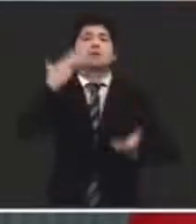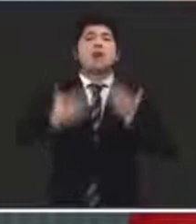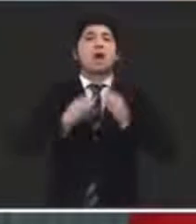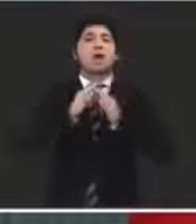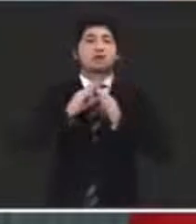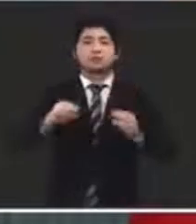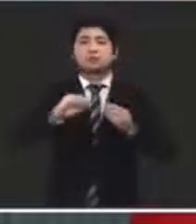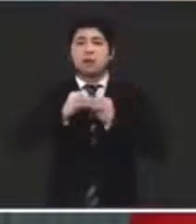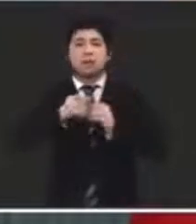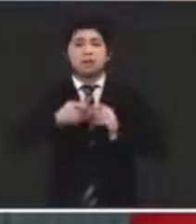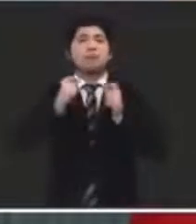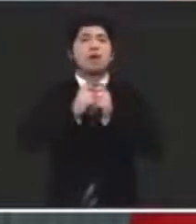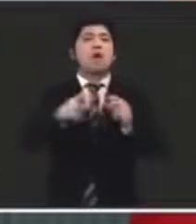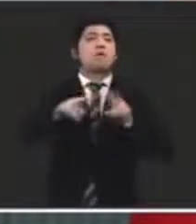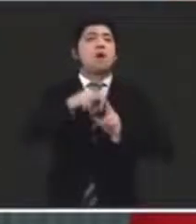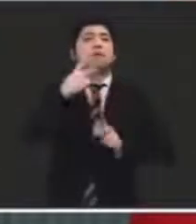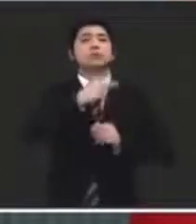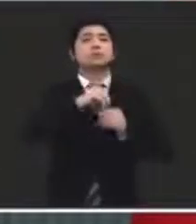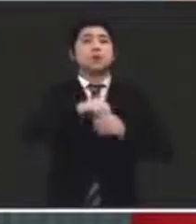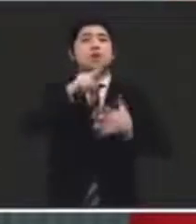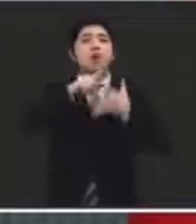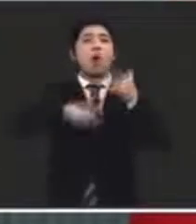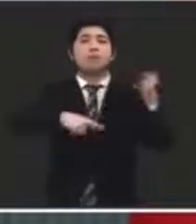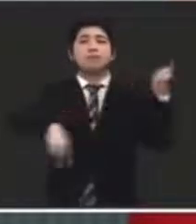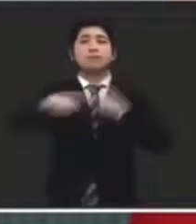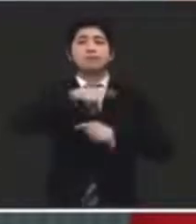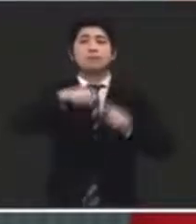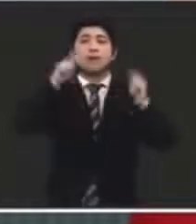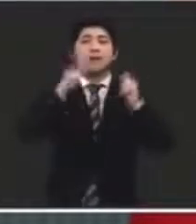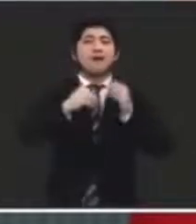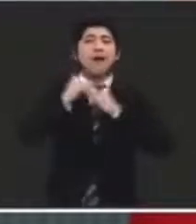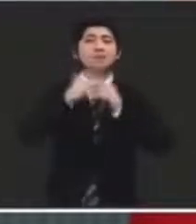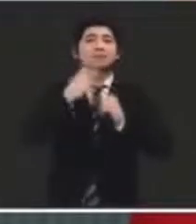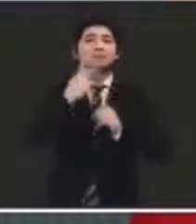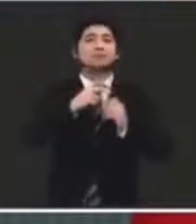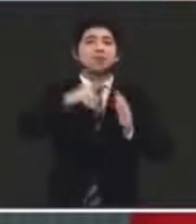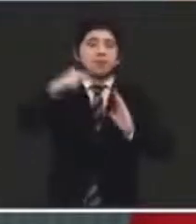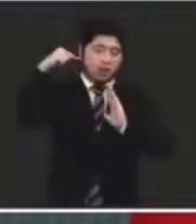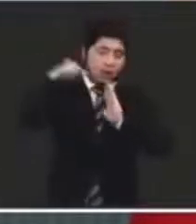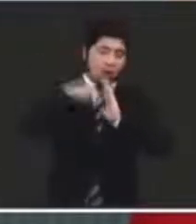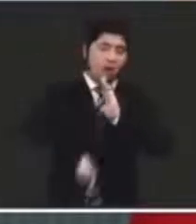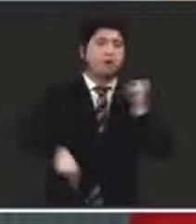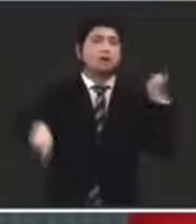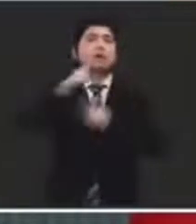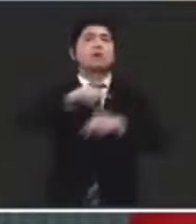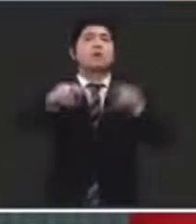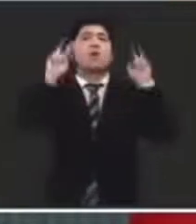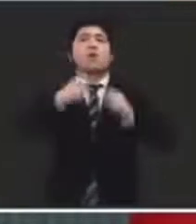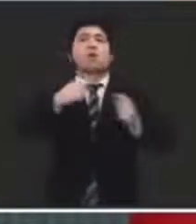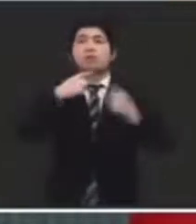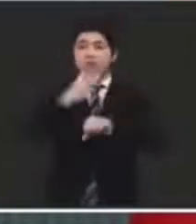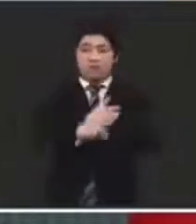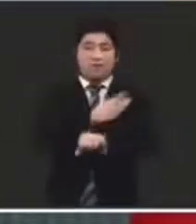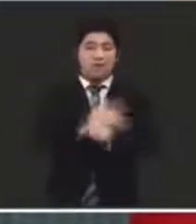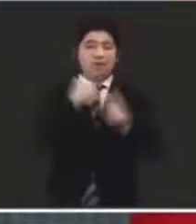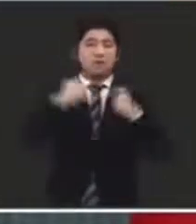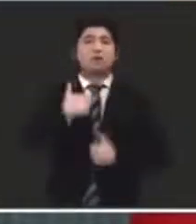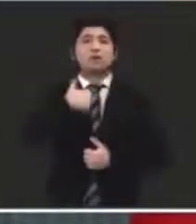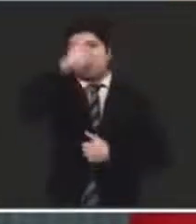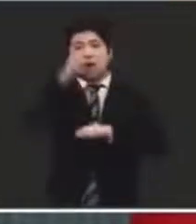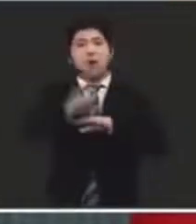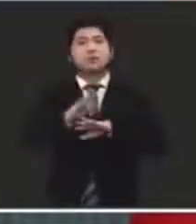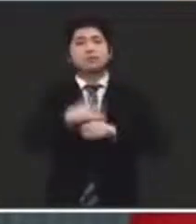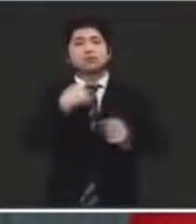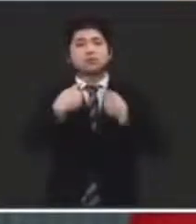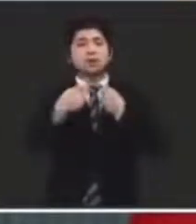birleşmiş milletlerin yönetim yapısına uzanan çok geniş bir yelpazede ülkemizin yaklaşımlarını